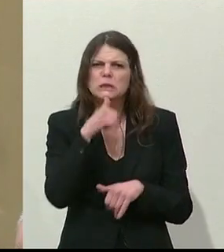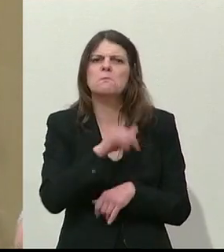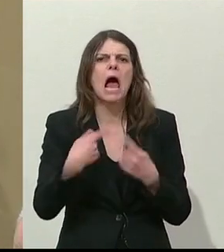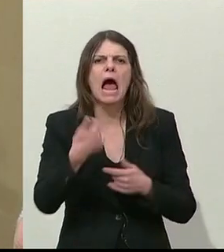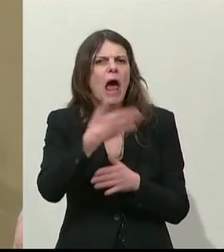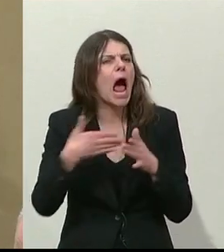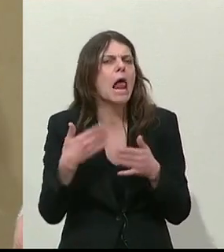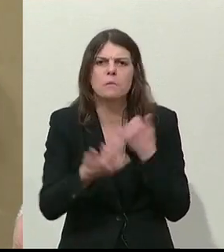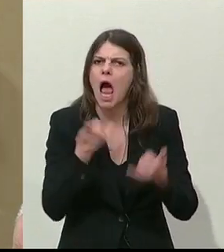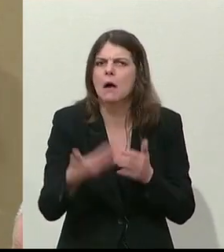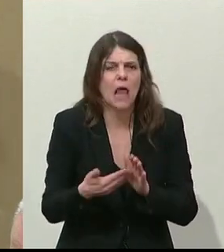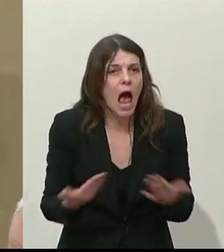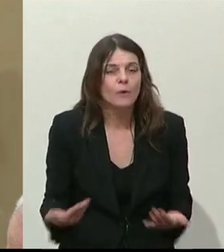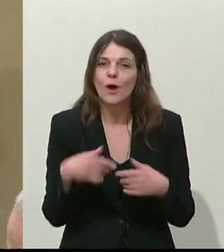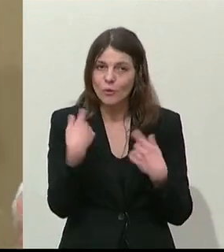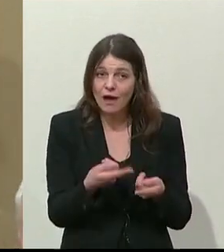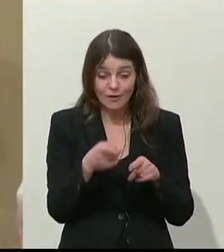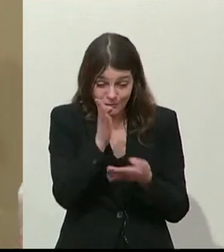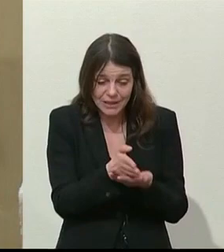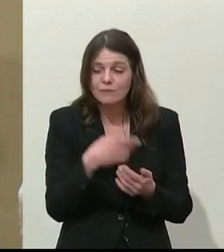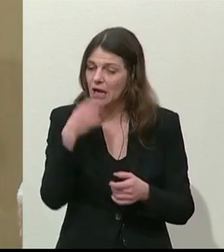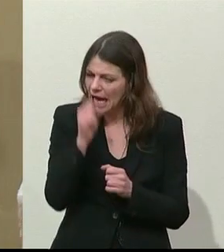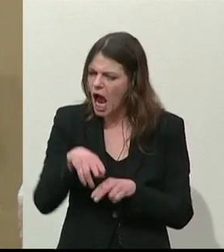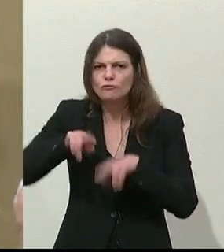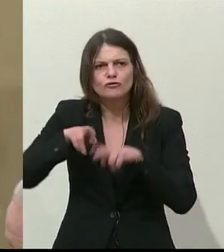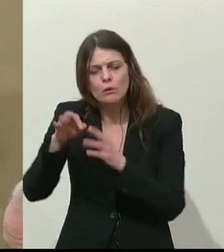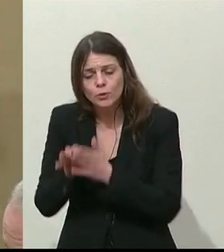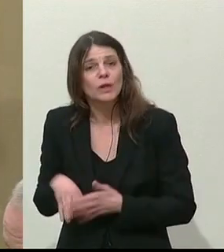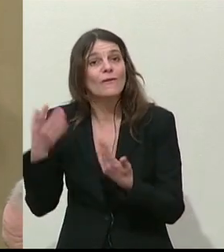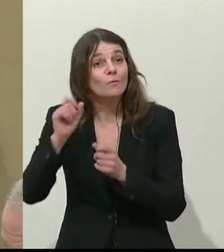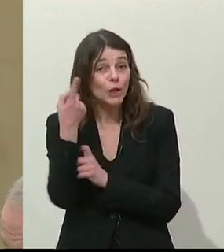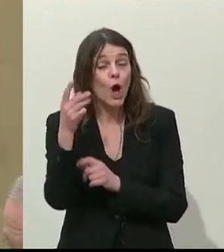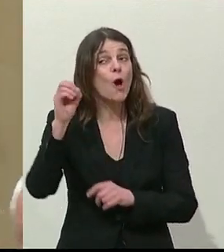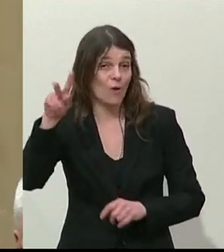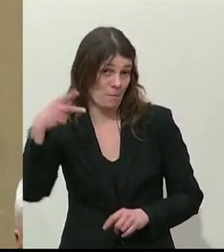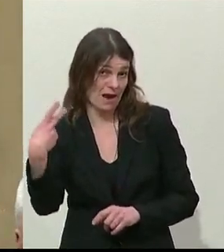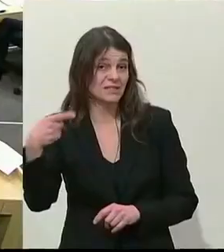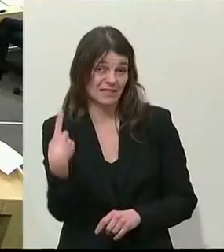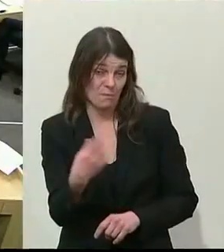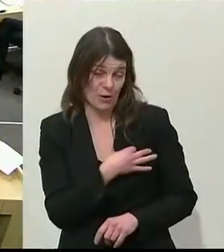Und dann können wir punktuell natürlich auf alle anderen Sachen, die vor allem die ÖVP betreffen, auch in Ruhe eingehen.